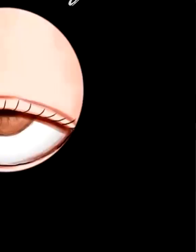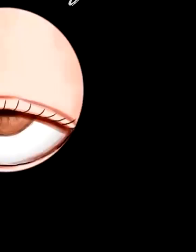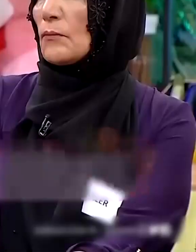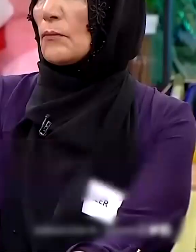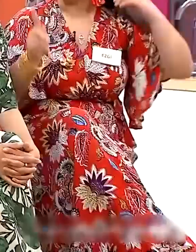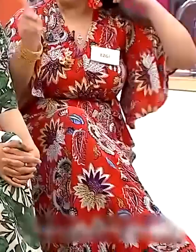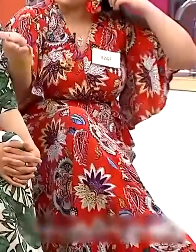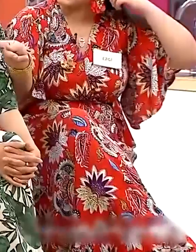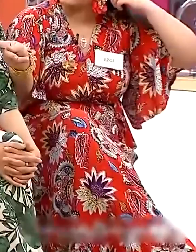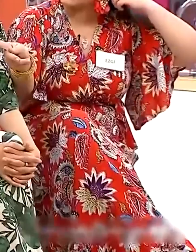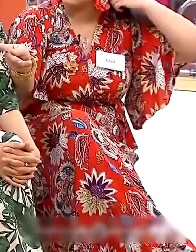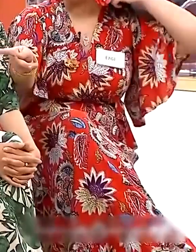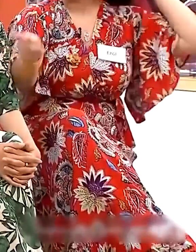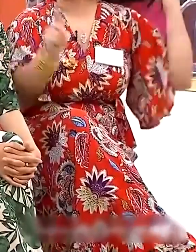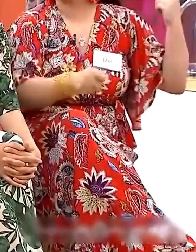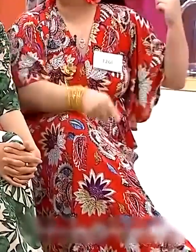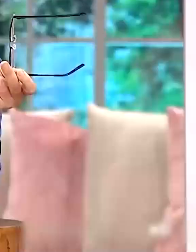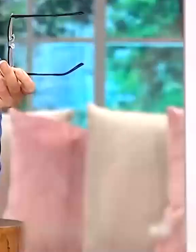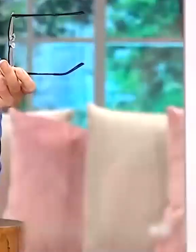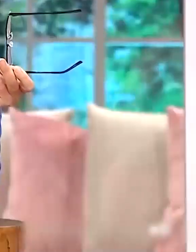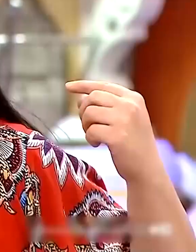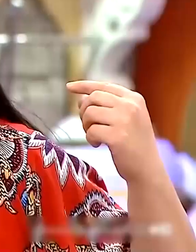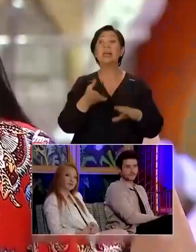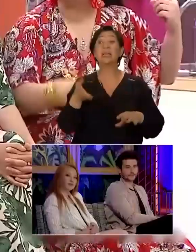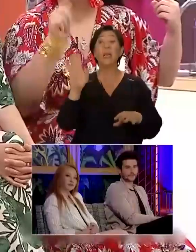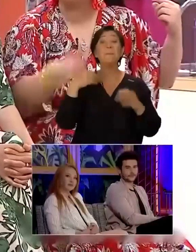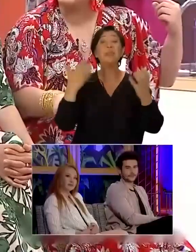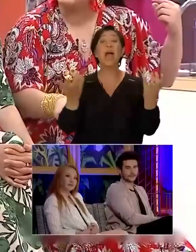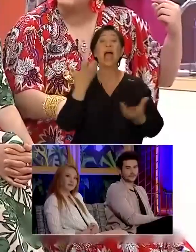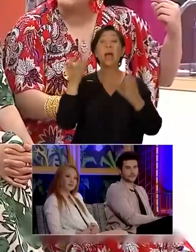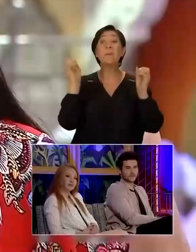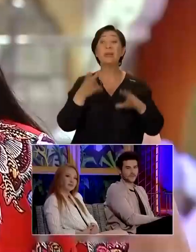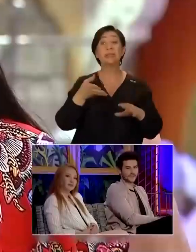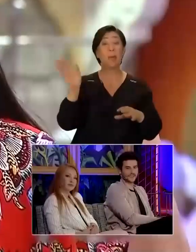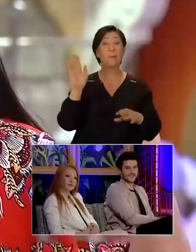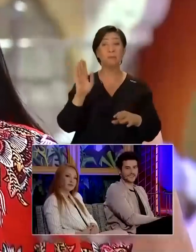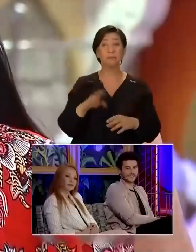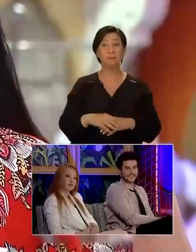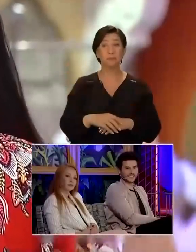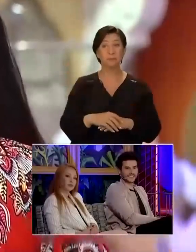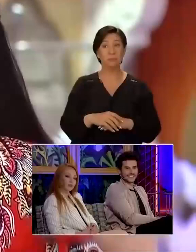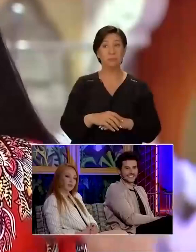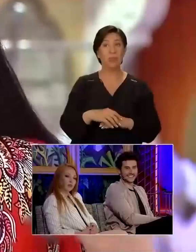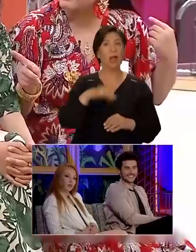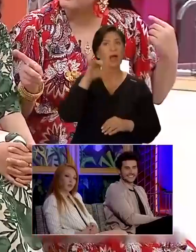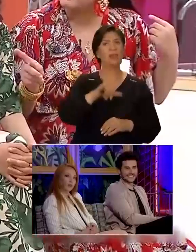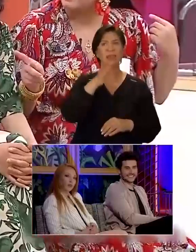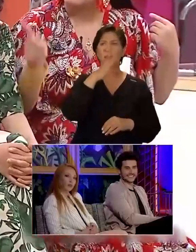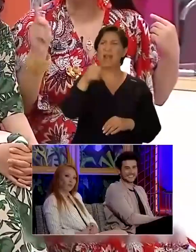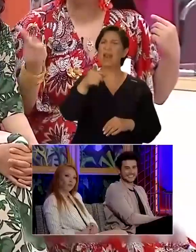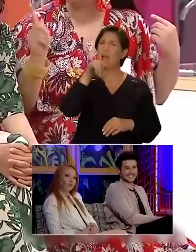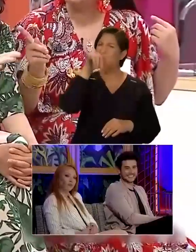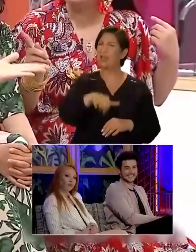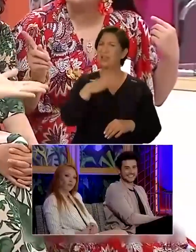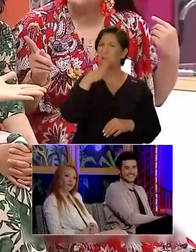düzgün. Tamam. Mahsız yapıyor. O zaman yapma. Yakarım giderim. Sağlıklı. Yakarım giderim. Hadi canım. Ezgi. Sen bil